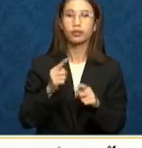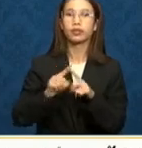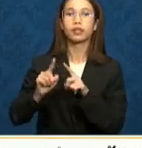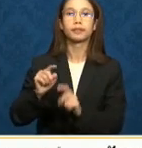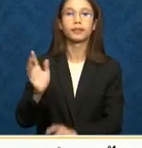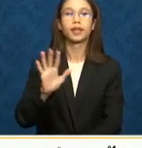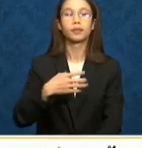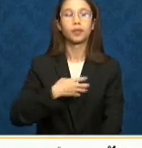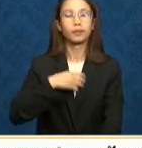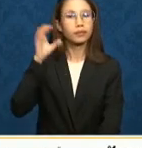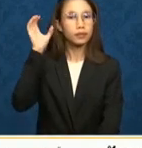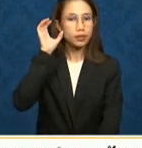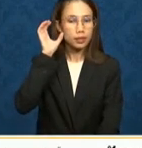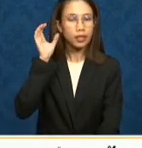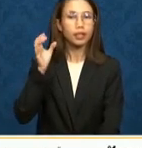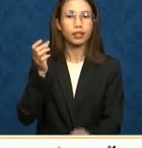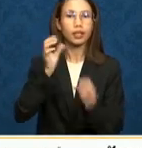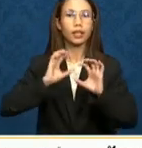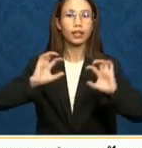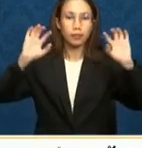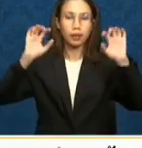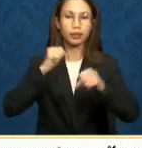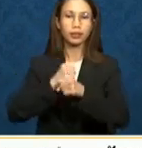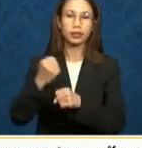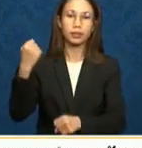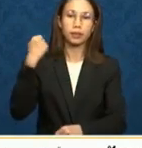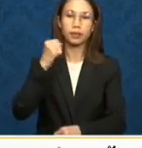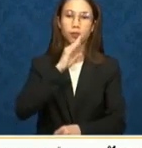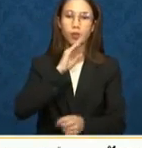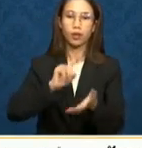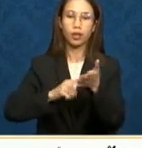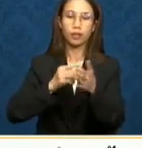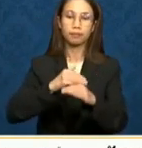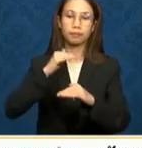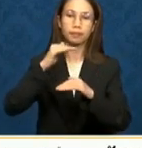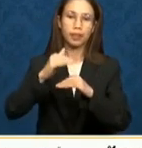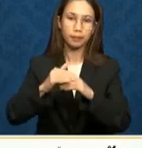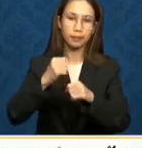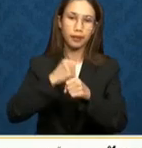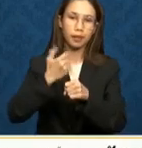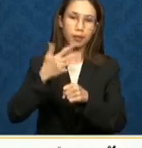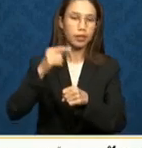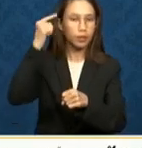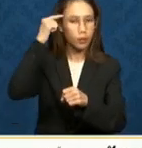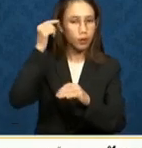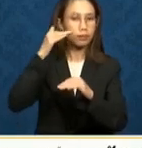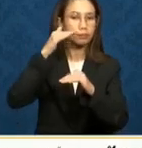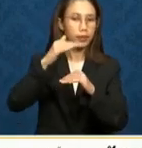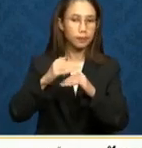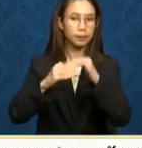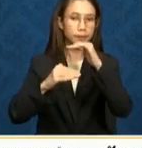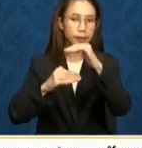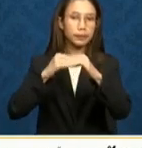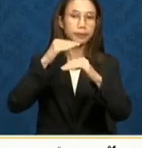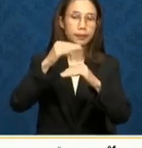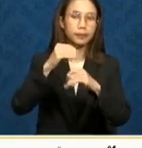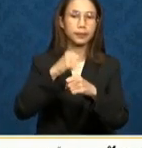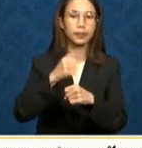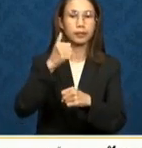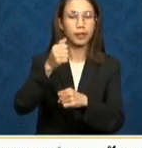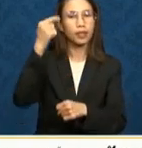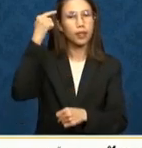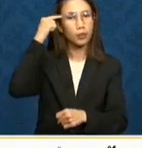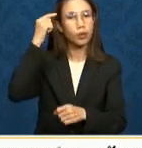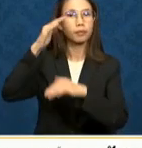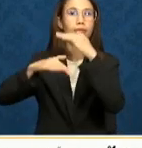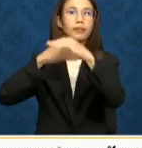มเชื่อว่ารัฐบาลมีความเชื่อมั่นครับว่าไม่มีก้าวแรกแล้วจะมีการปรับแต่งก้าวที่2และที่3ต่อไปซึ่งนำมาซึ่งความเจ